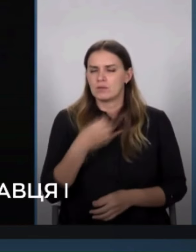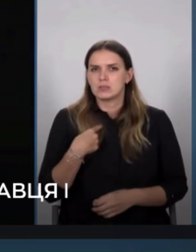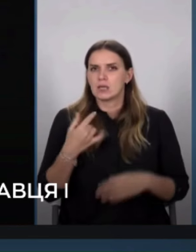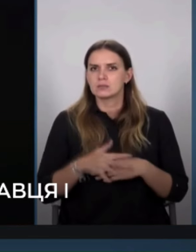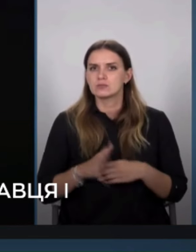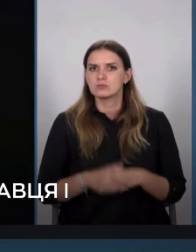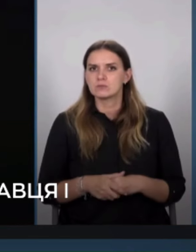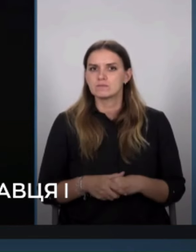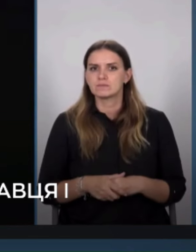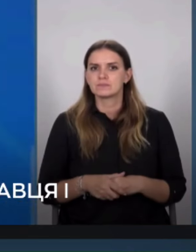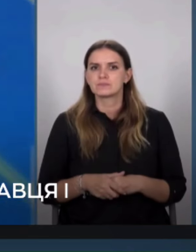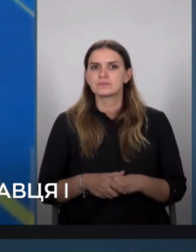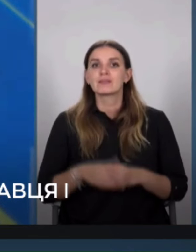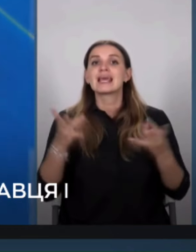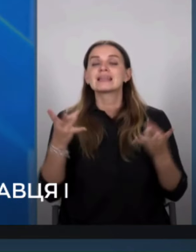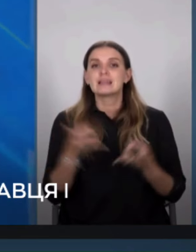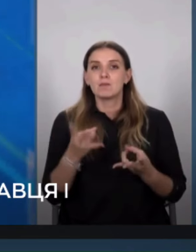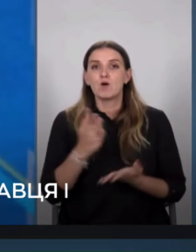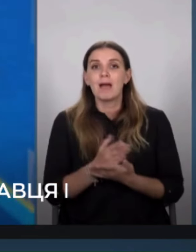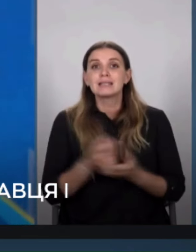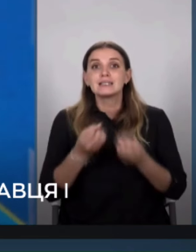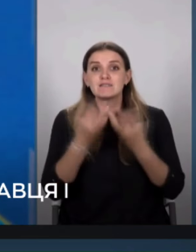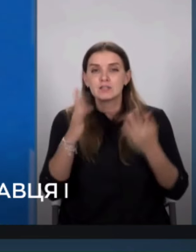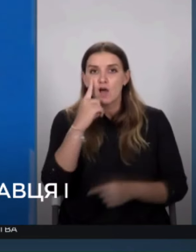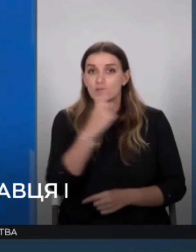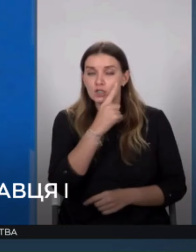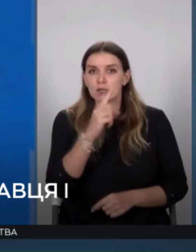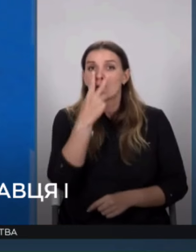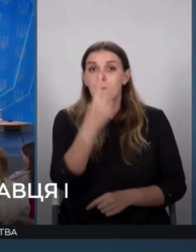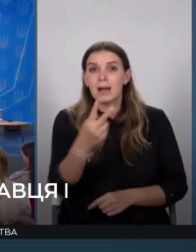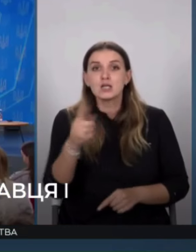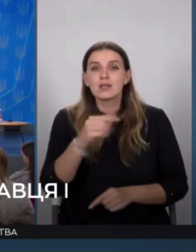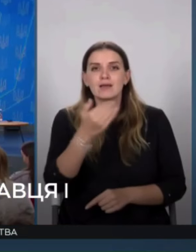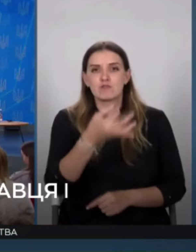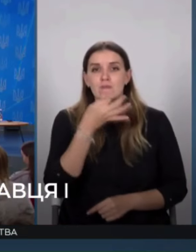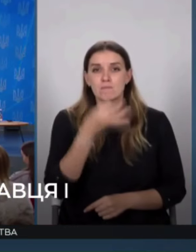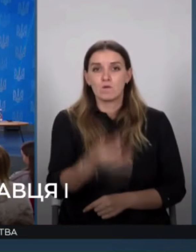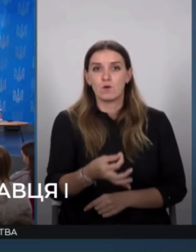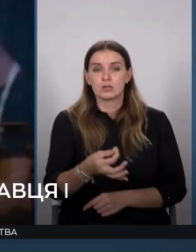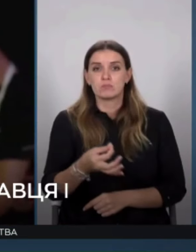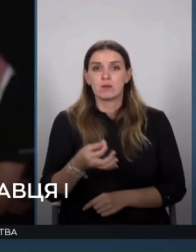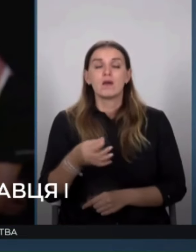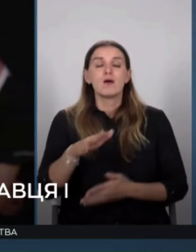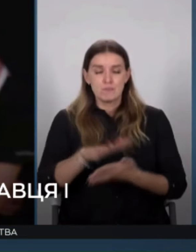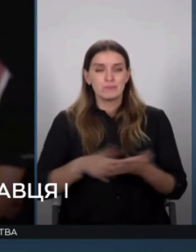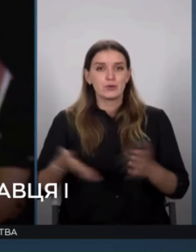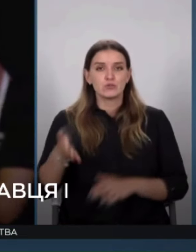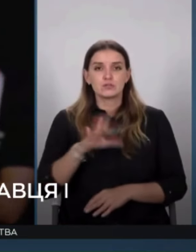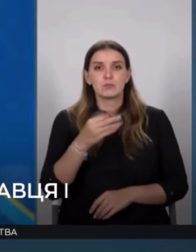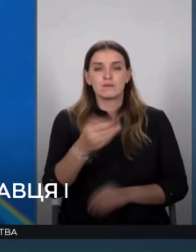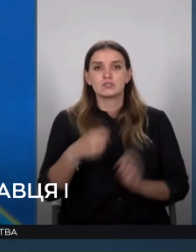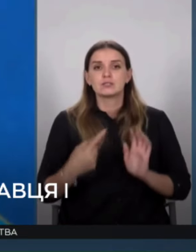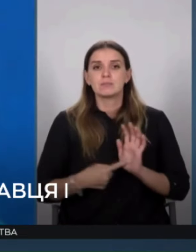говорите? Треба мати світло в очах, щоб побачити те, що вам говорять. Давайте продовжимо про